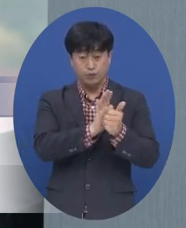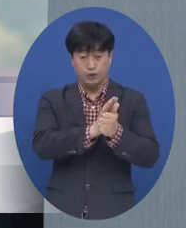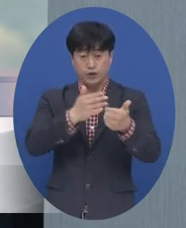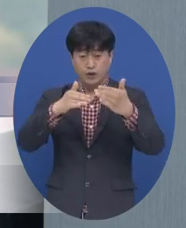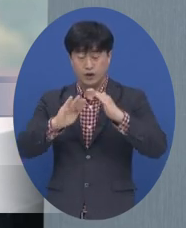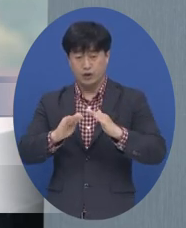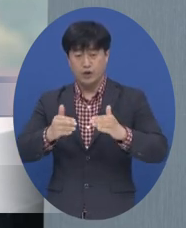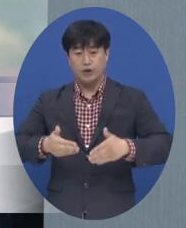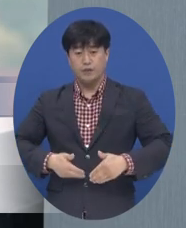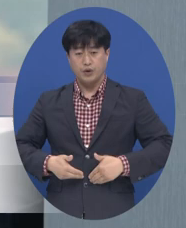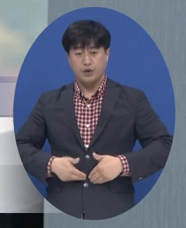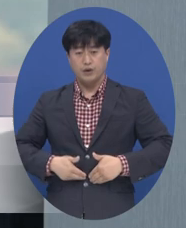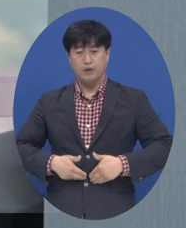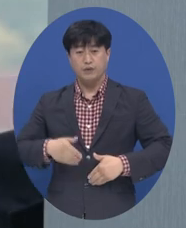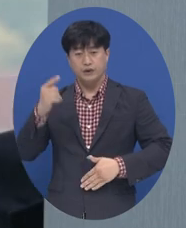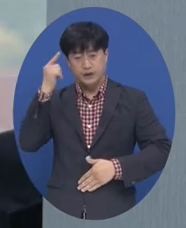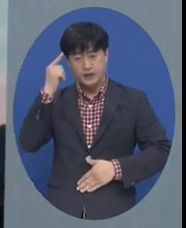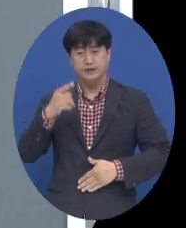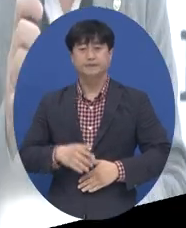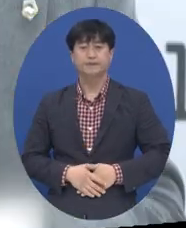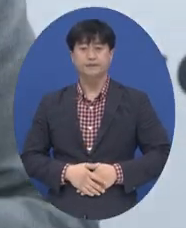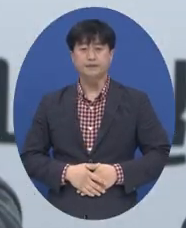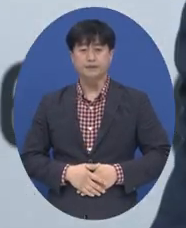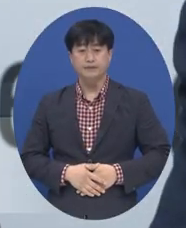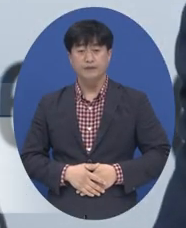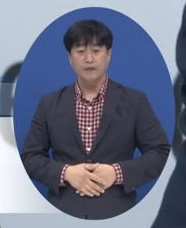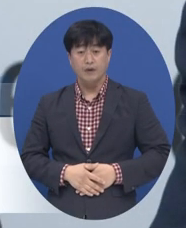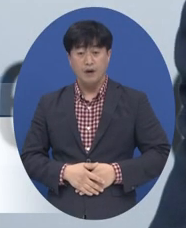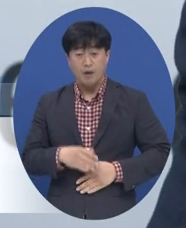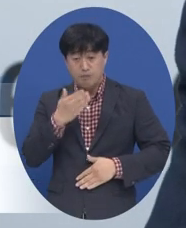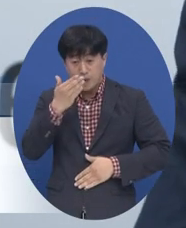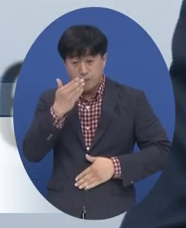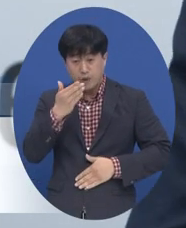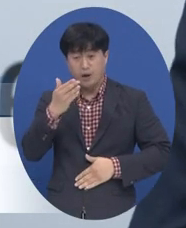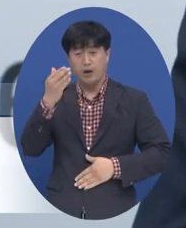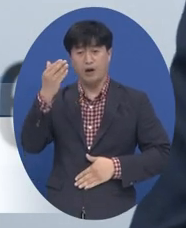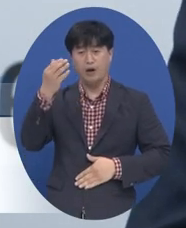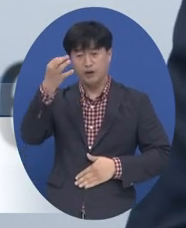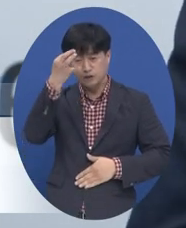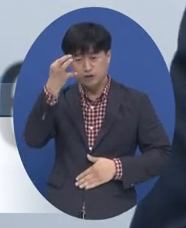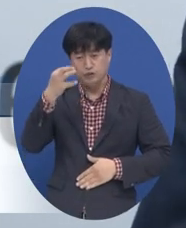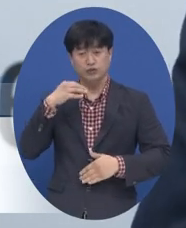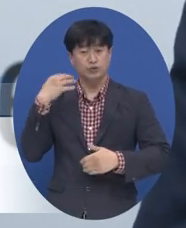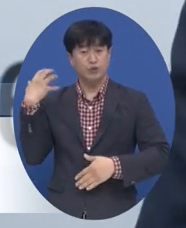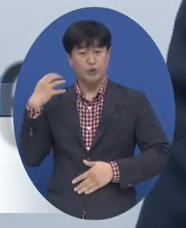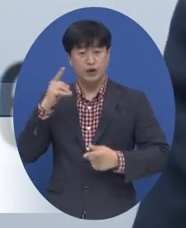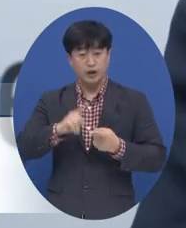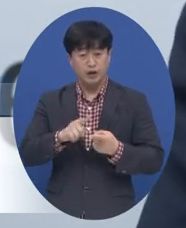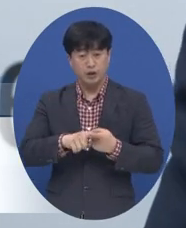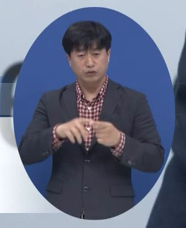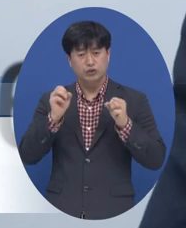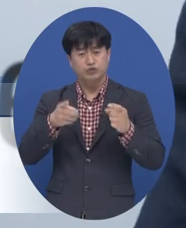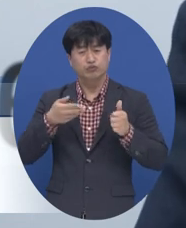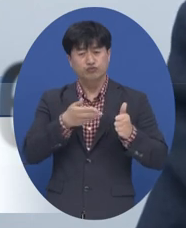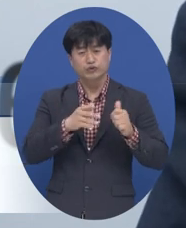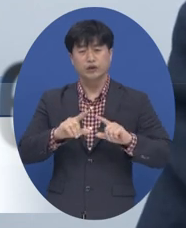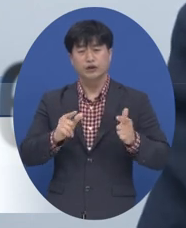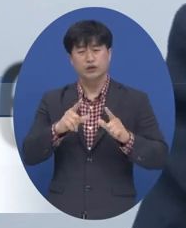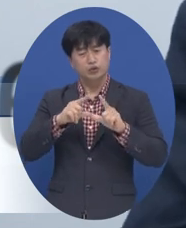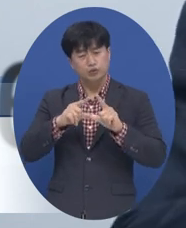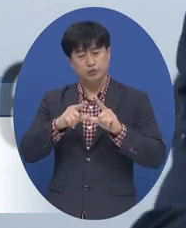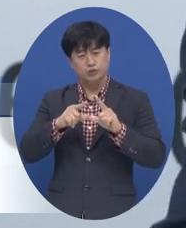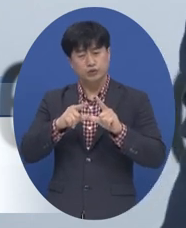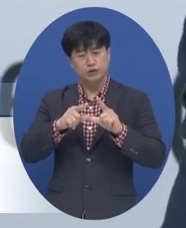지원하는 그 체계가 필요하다 사실 할수 있는 기능이나 아니 역할들이 의례 대한 것들이 기회 조차도 주어지지